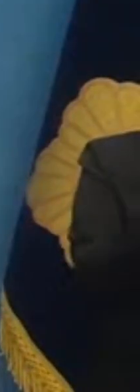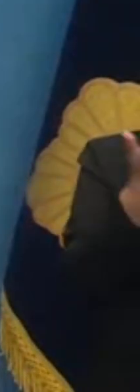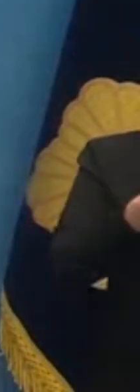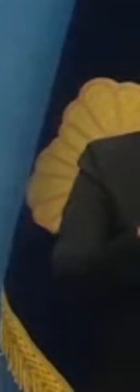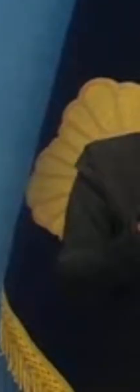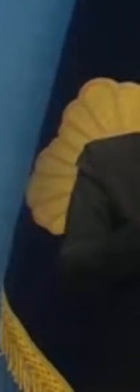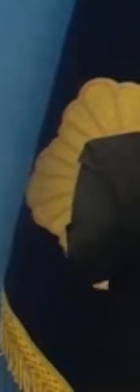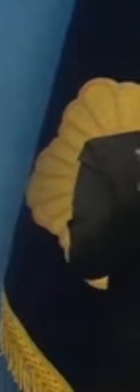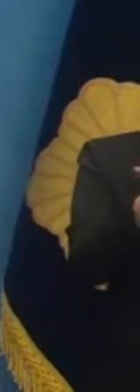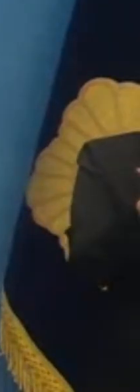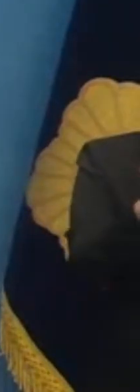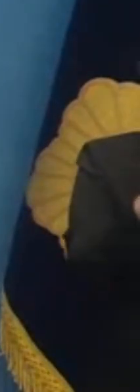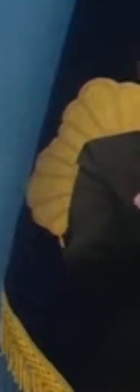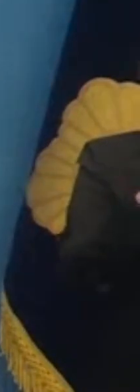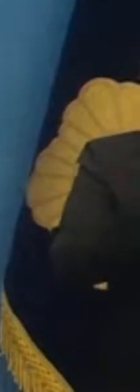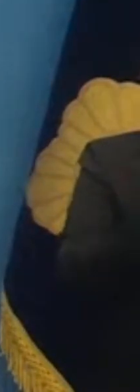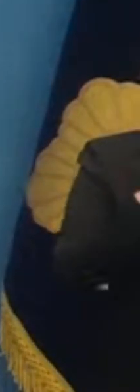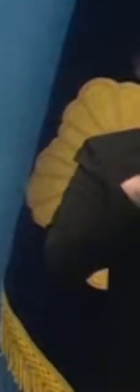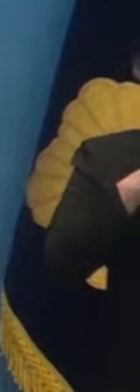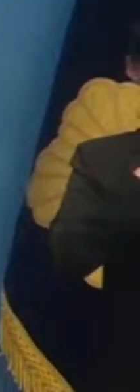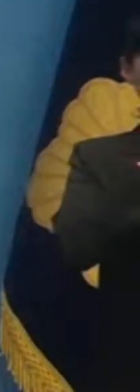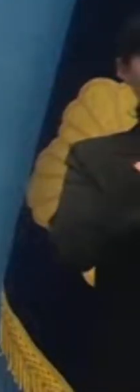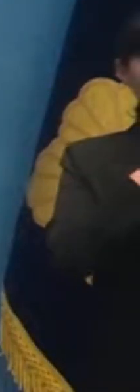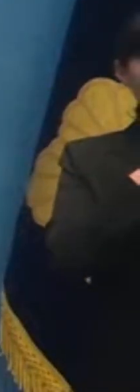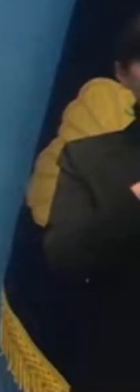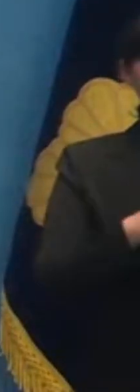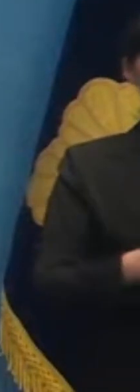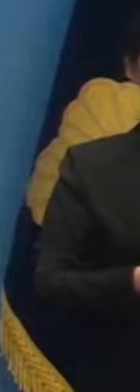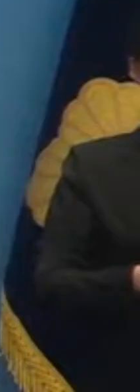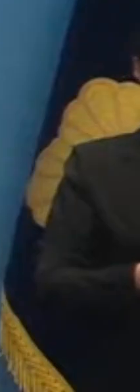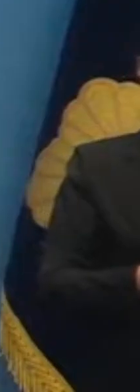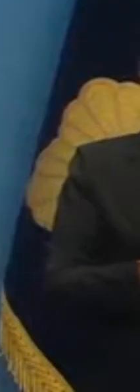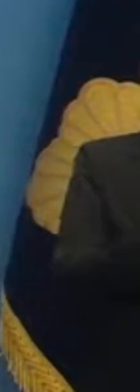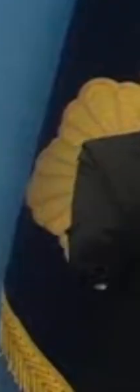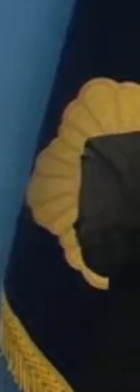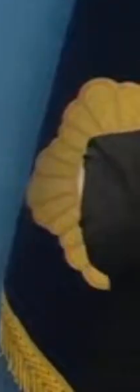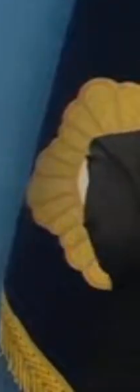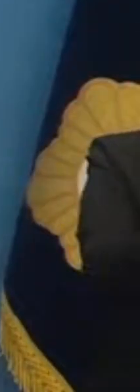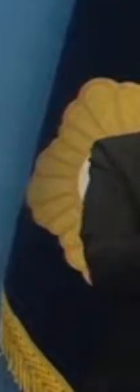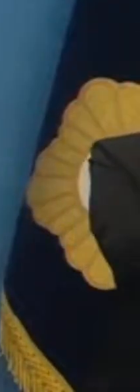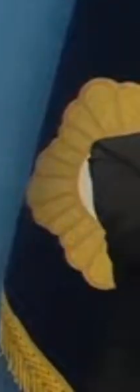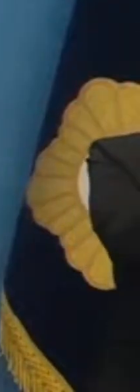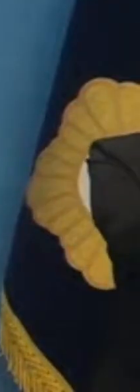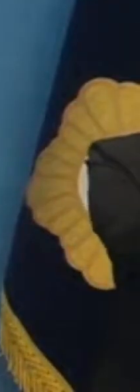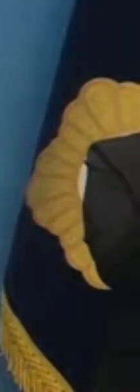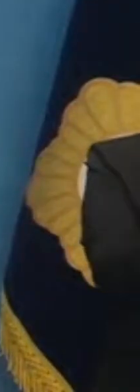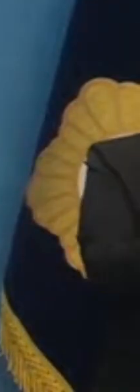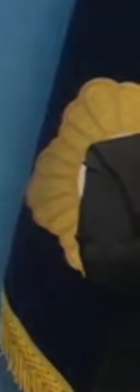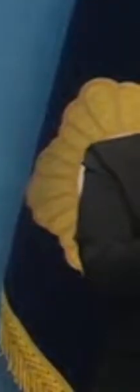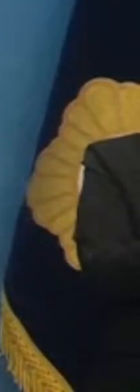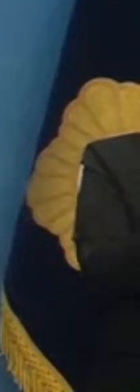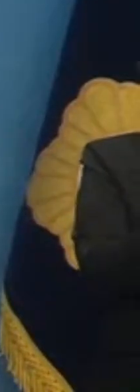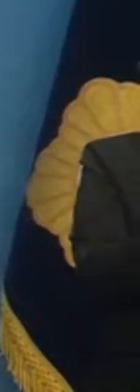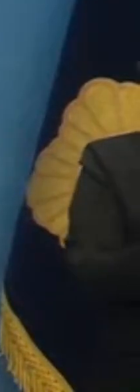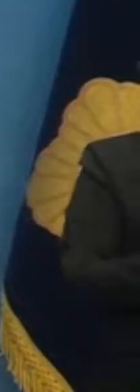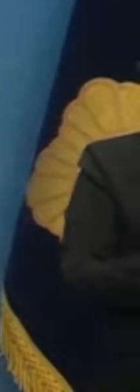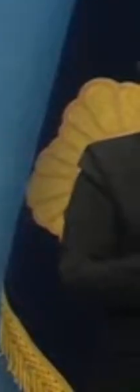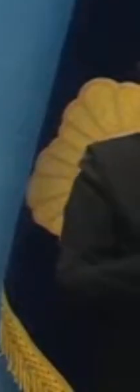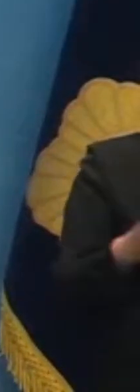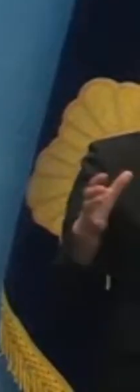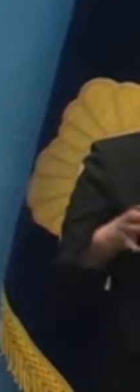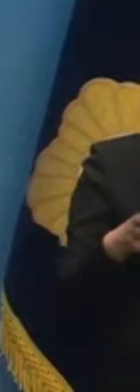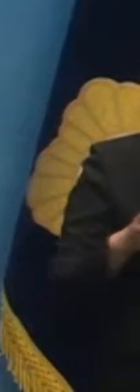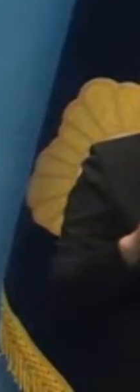독재 시도라며 악의적 거짓말을 하고 있습니다. 민주당과 이재명 후보의 모든 행태를 이현령 비현령